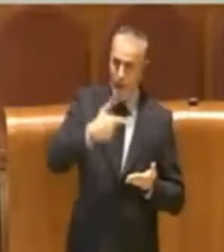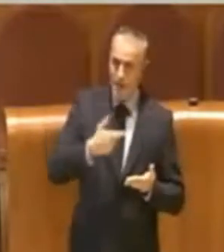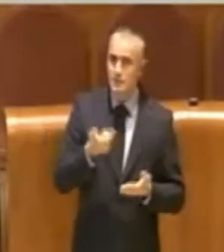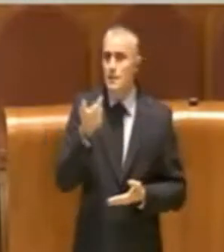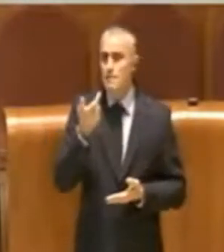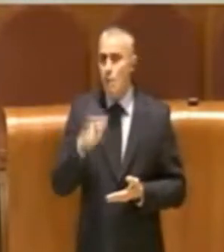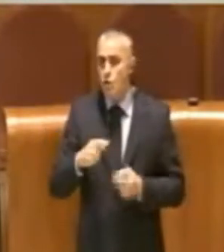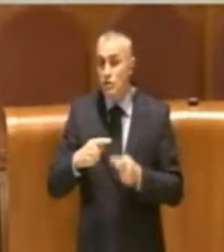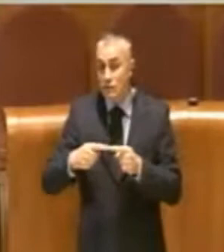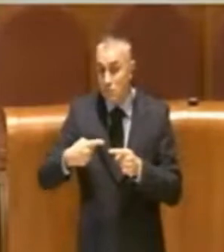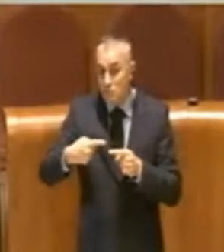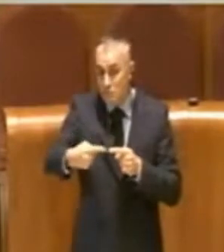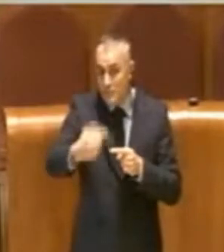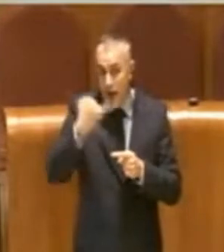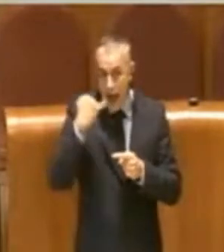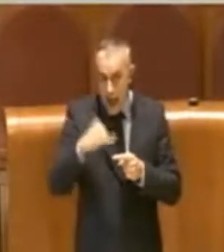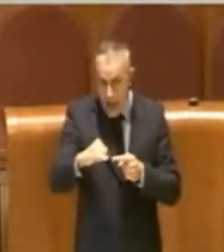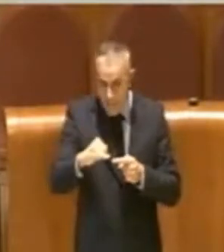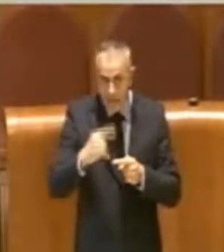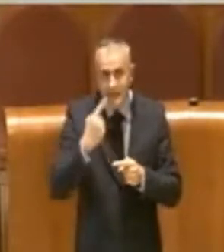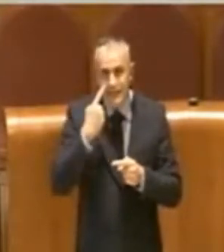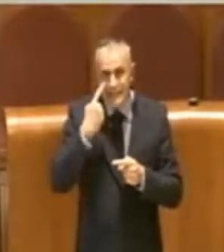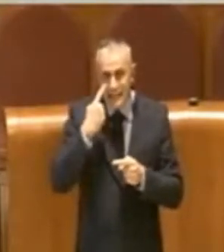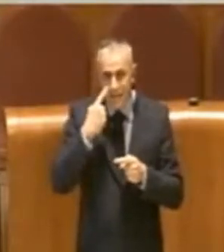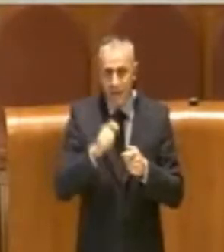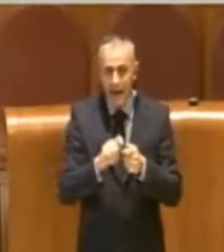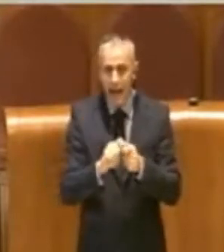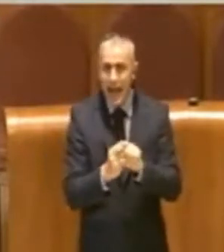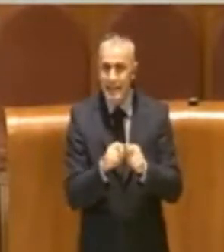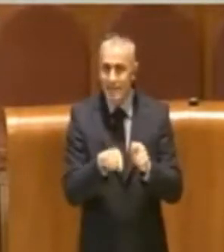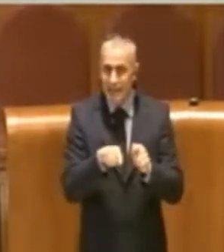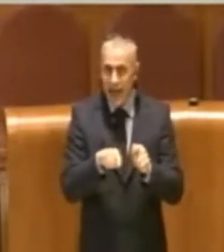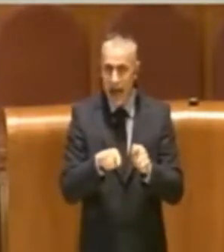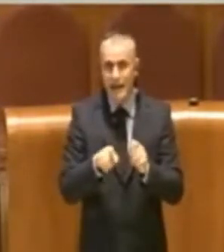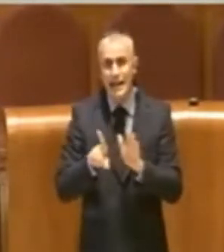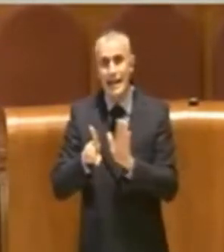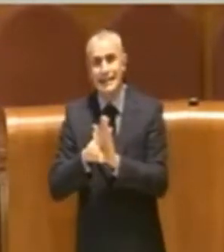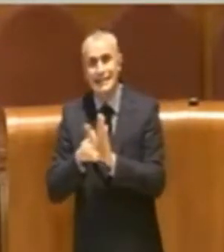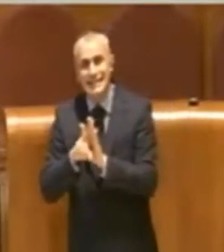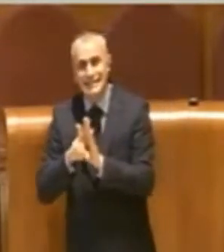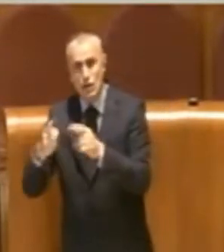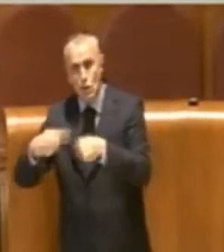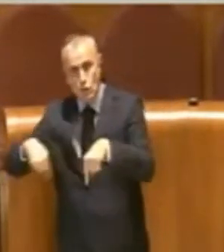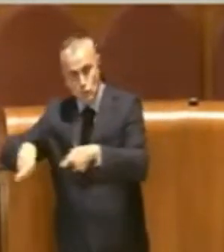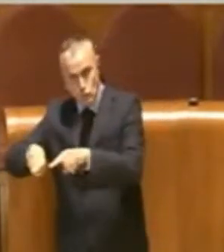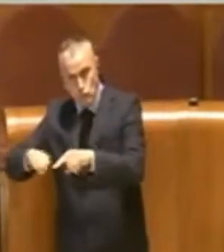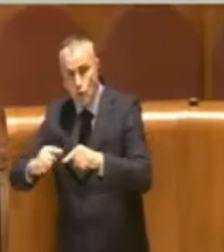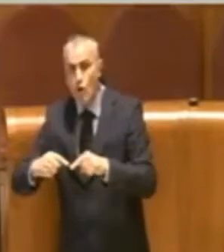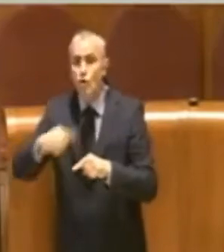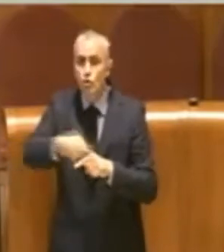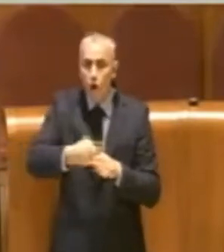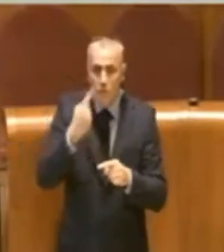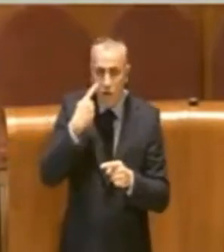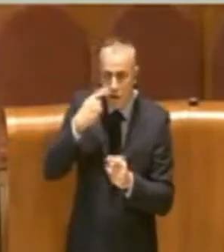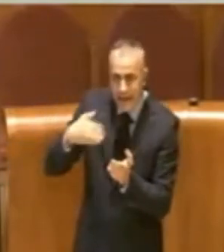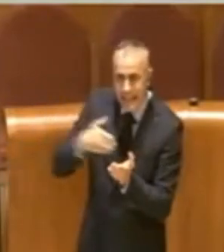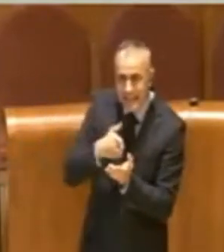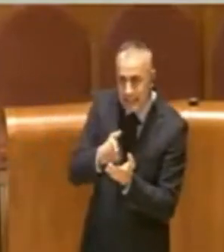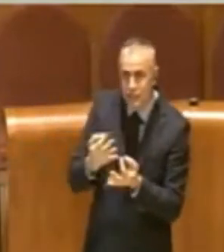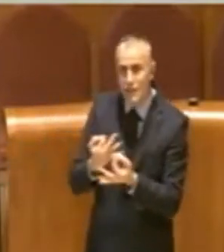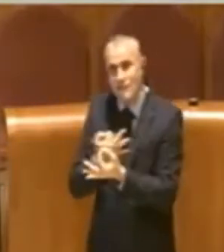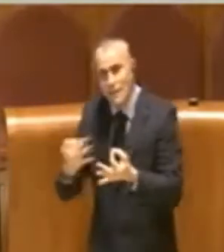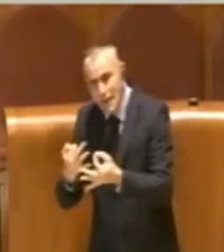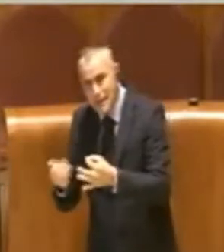fine deve ratificare rispetto al disegno proposto dalla Giunta se gli indirizzi vanno bene o non vanno